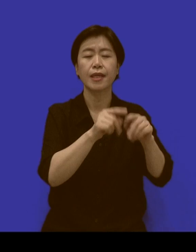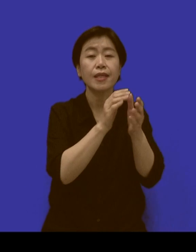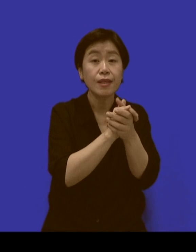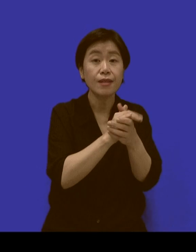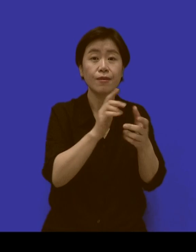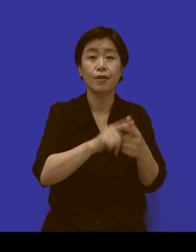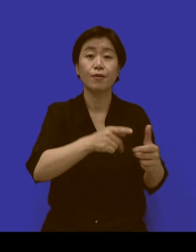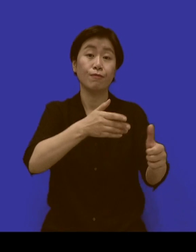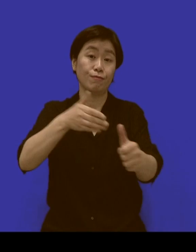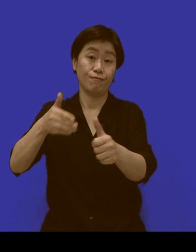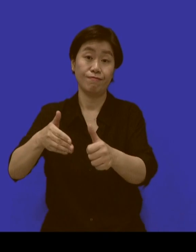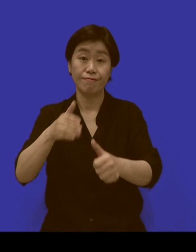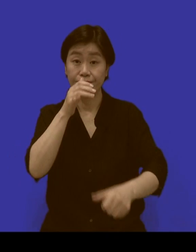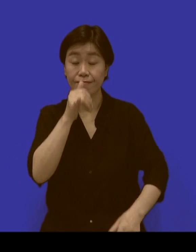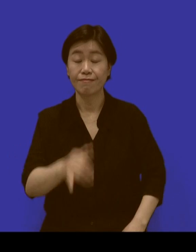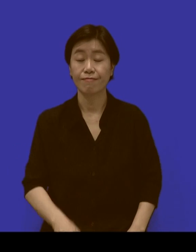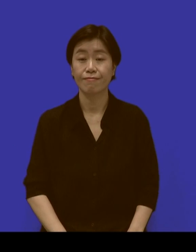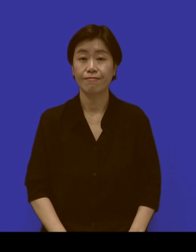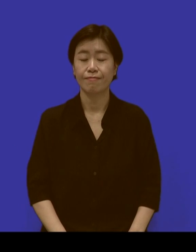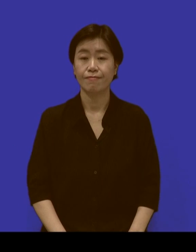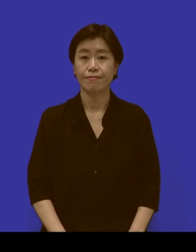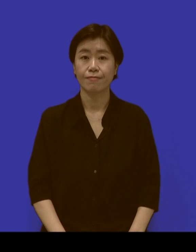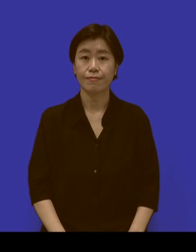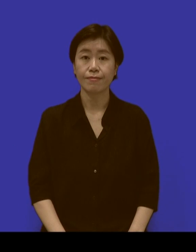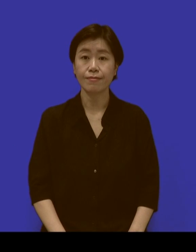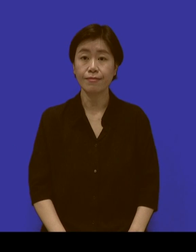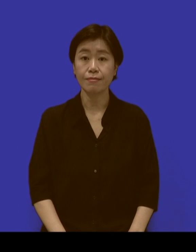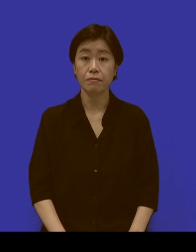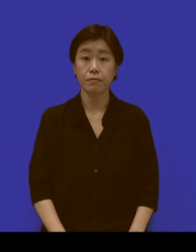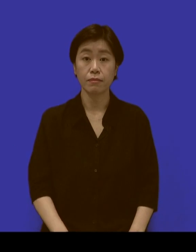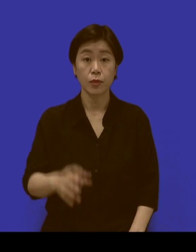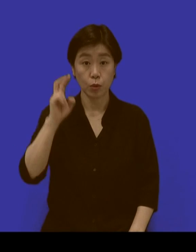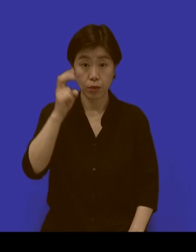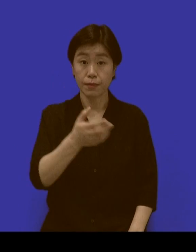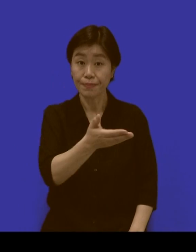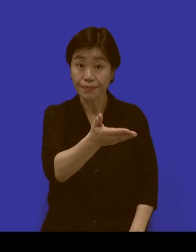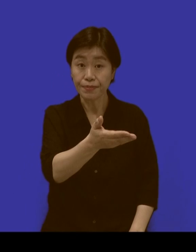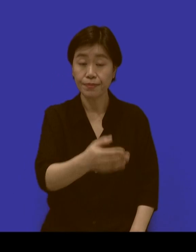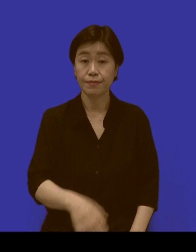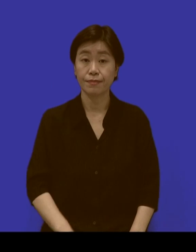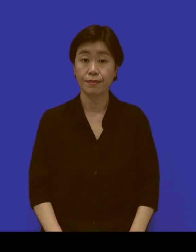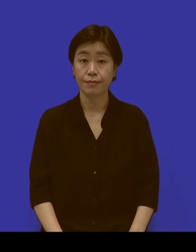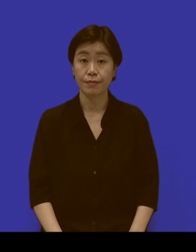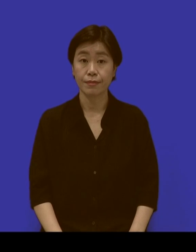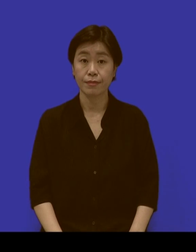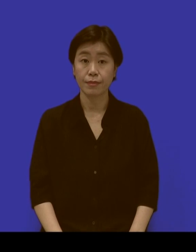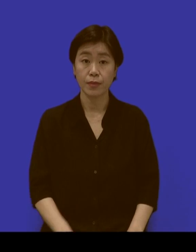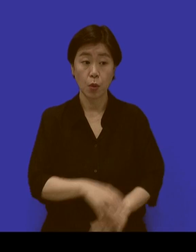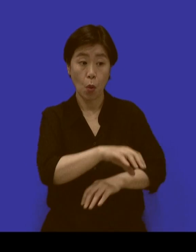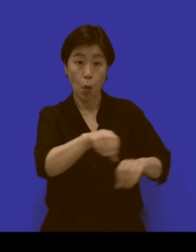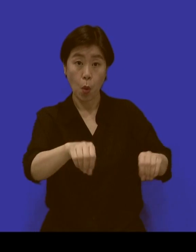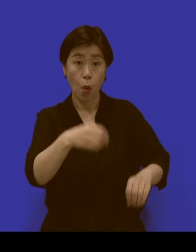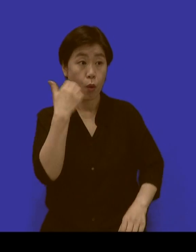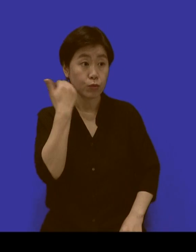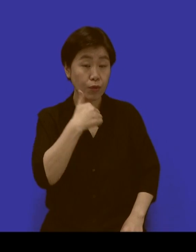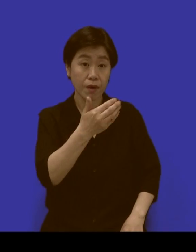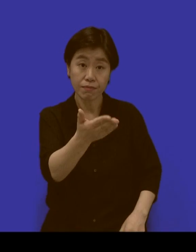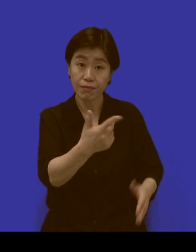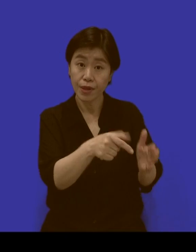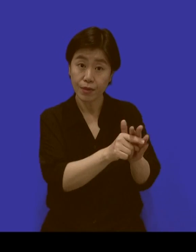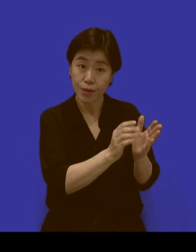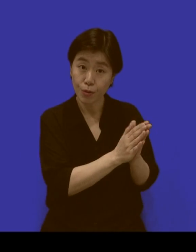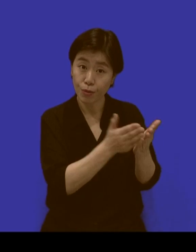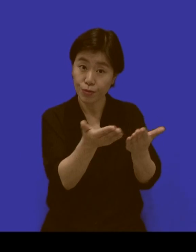좋겠다라고 저도 권유를 하고 있고요. 혹시 교수님도 누군가에게 이렇게 좀 뜨겁게 기도를 받아본 경험이 있어요?